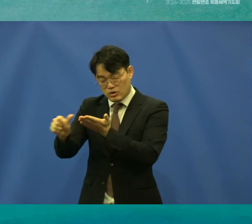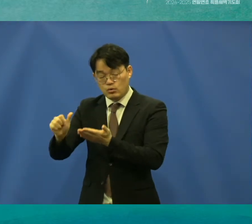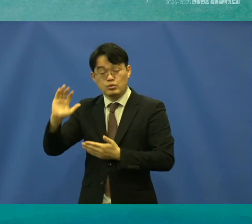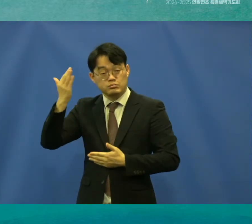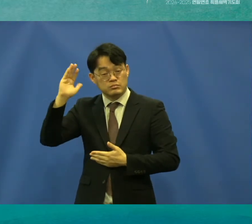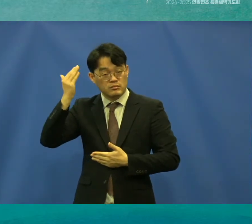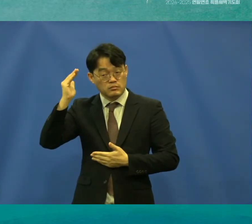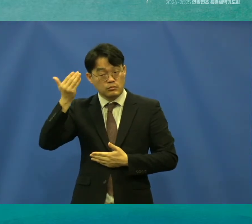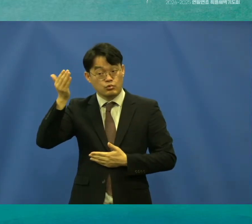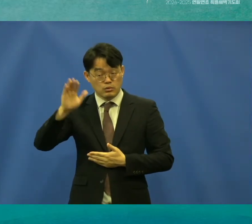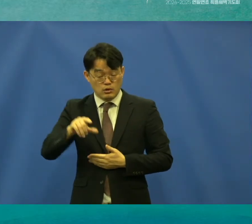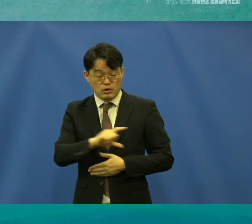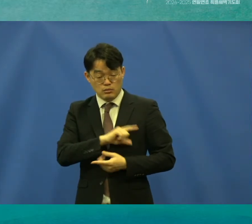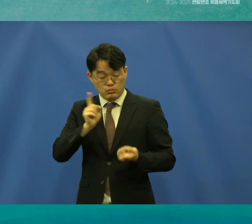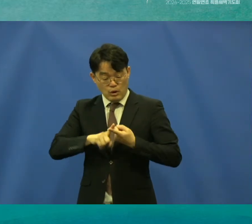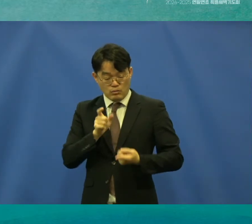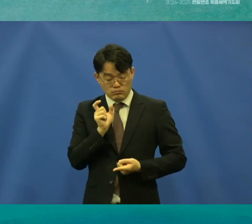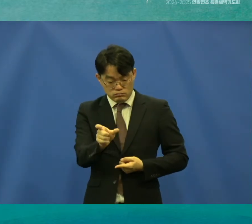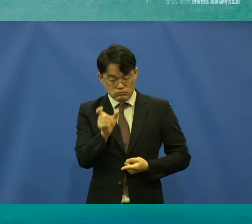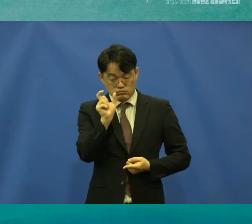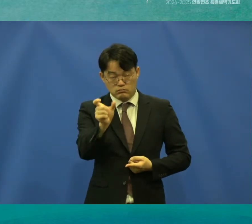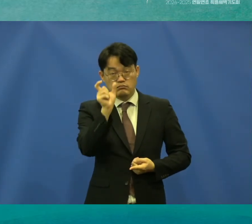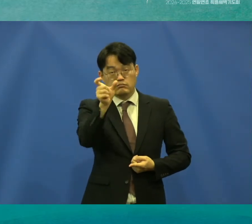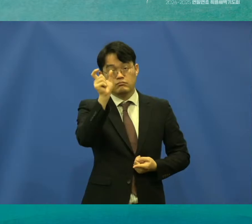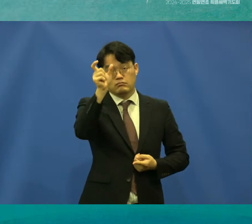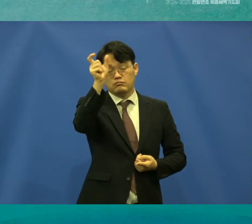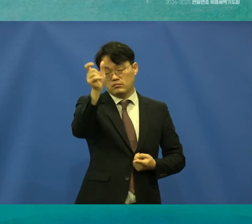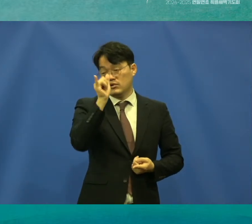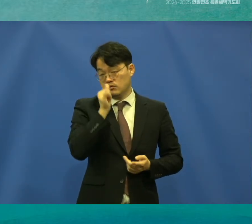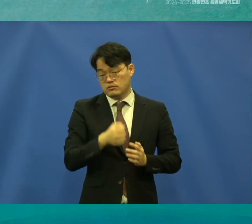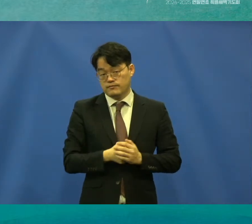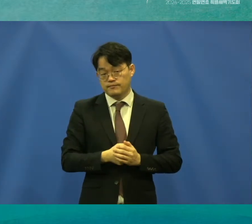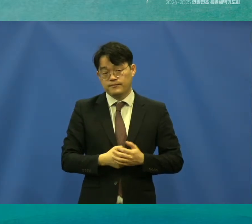여러분, 은혜는 공식이 없습니다.